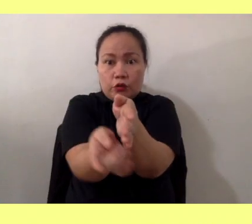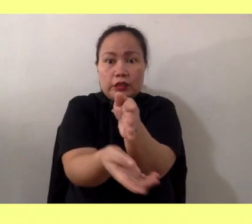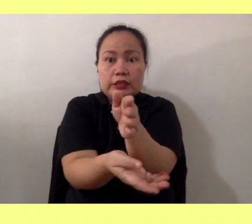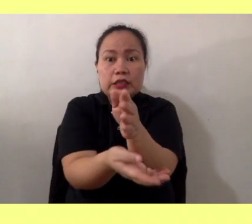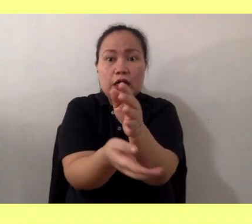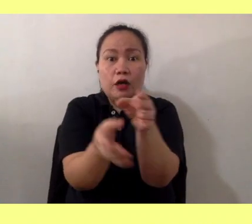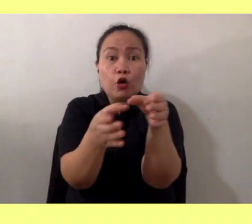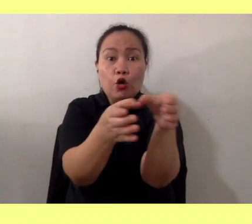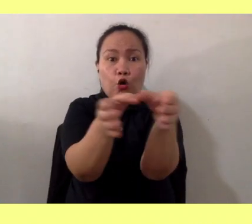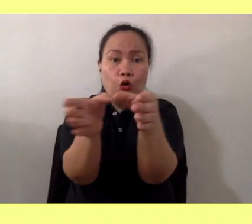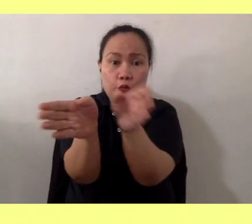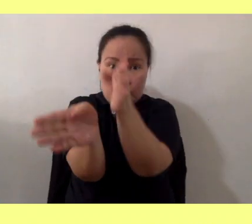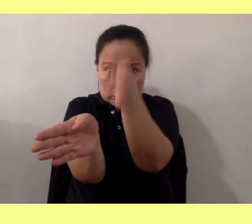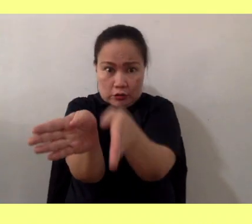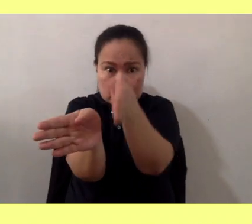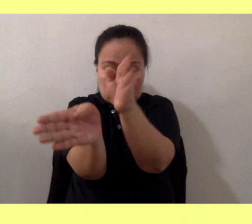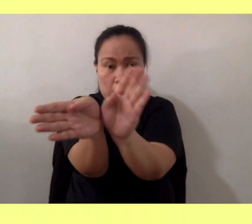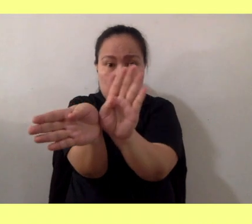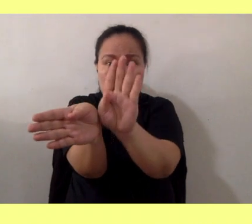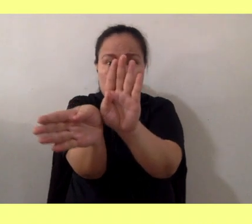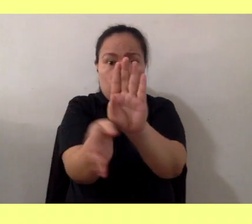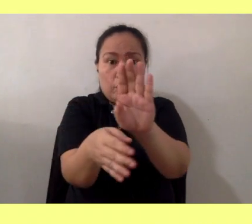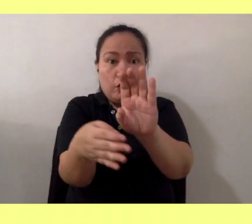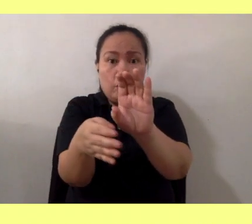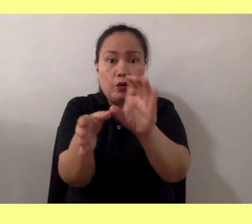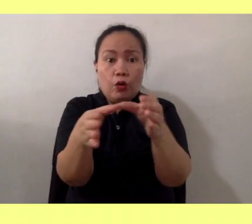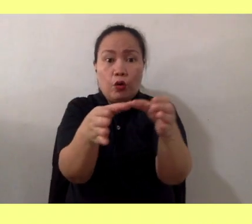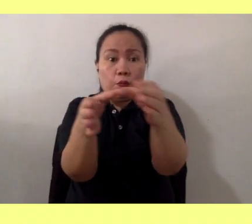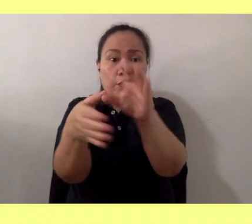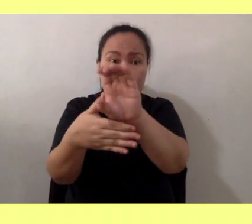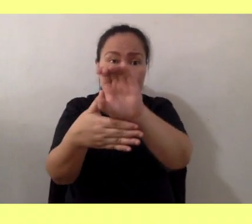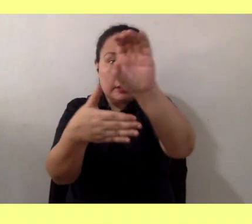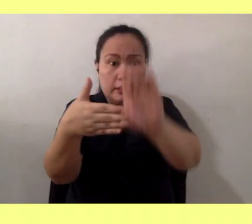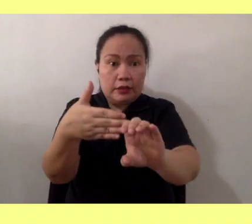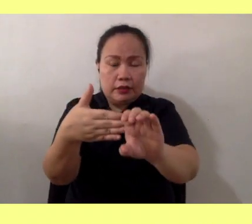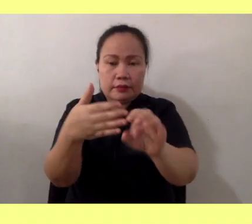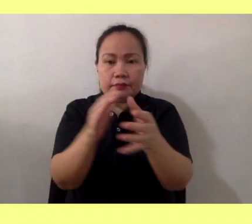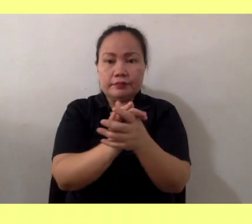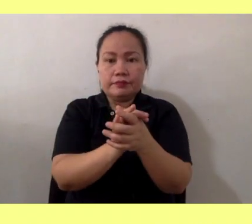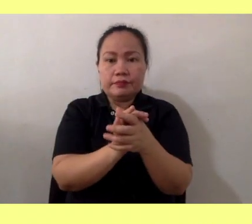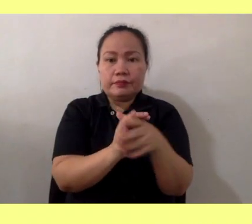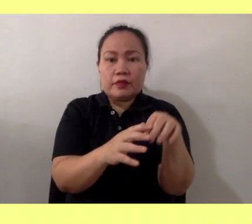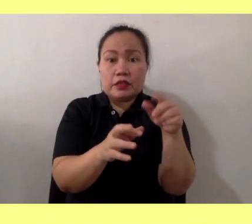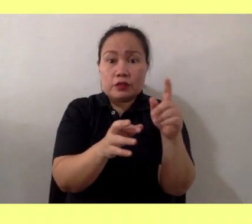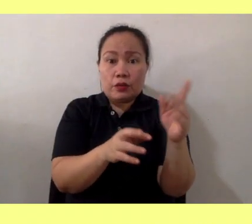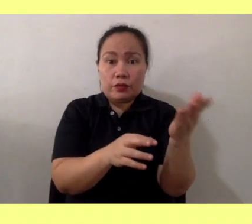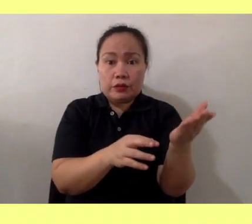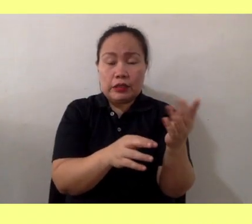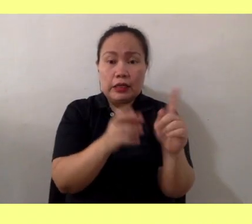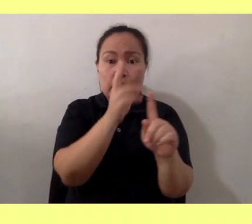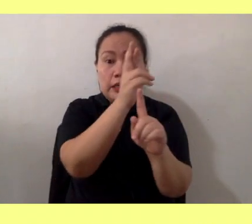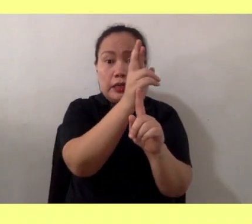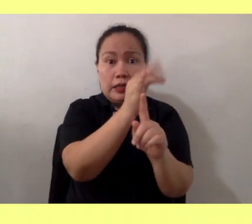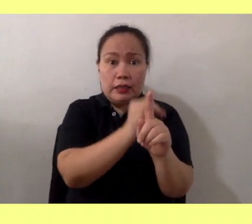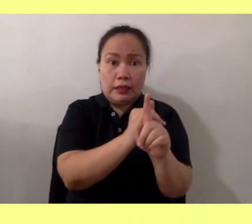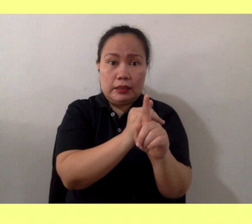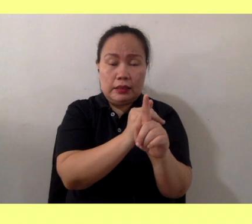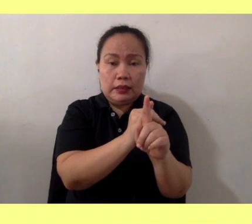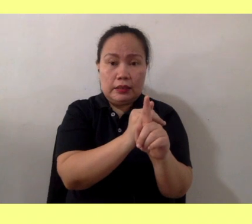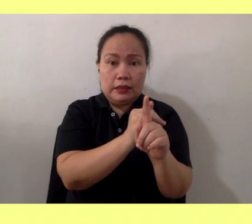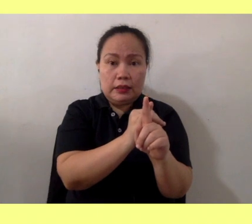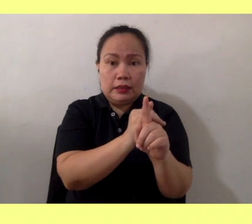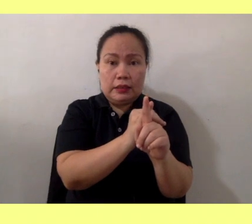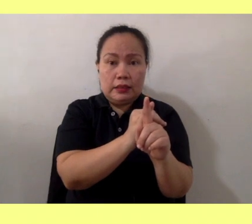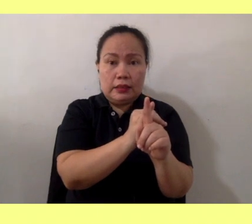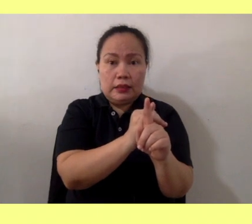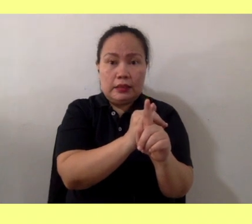so endpoint, ray BA and ray BC. Ray BA and ray BC. So,